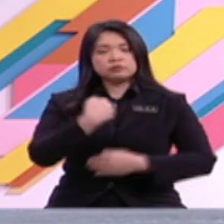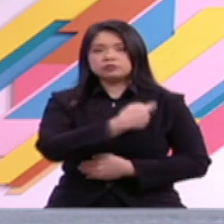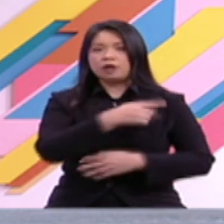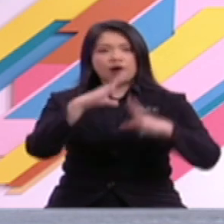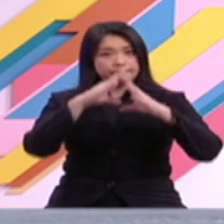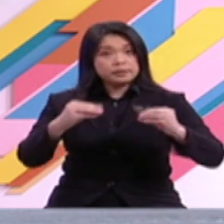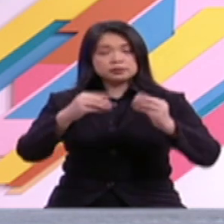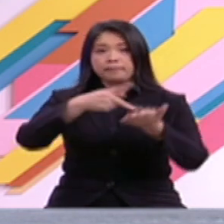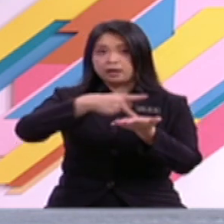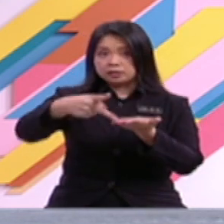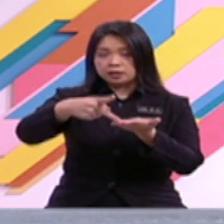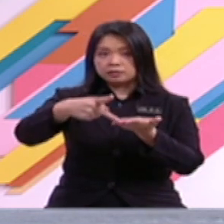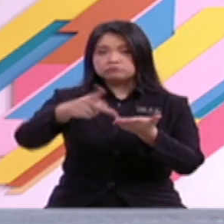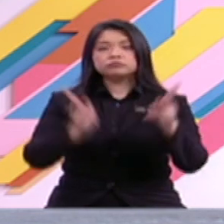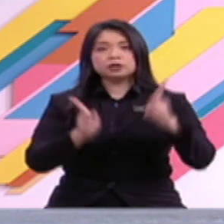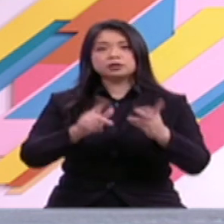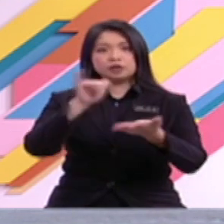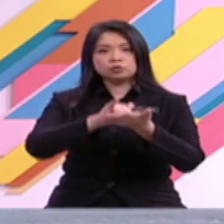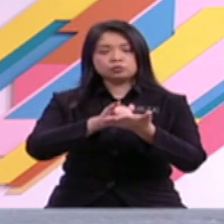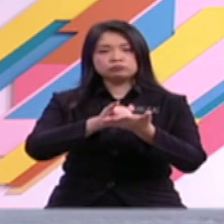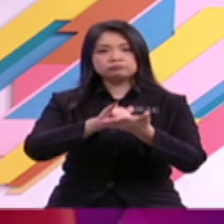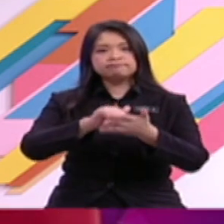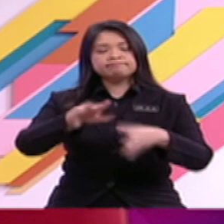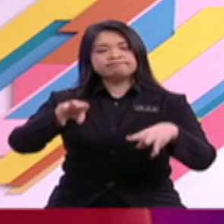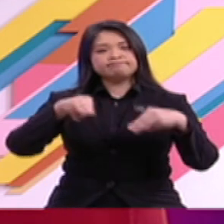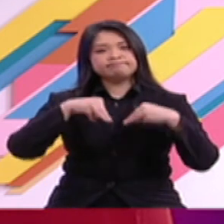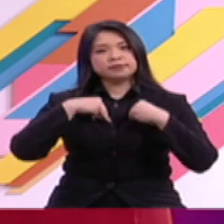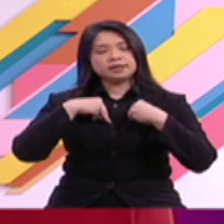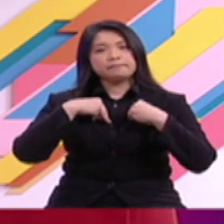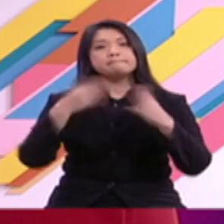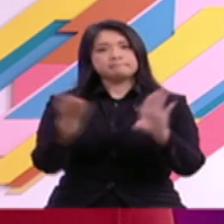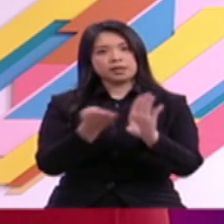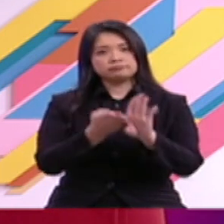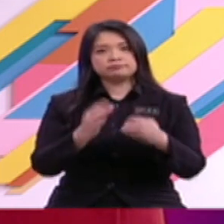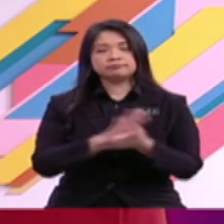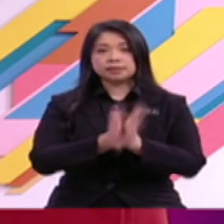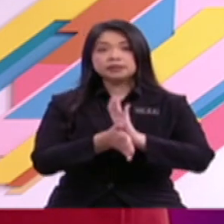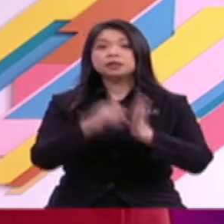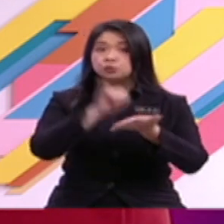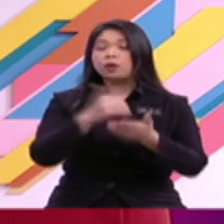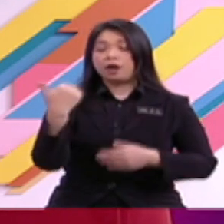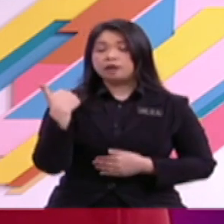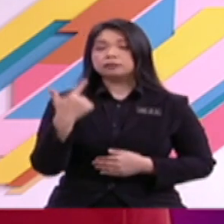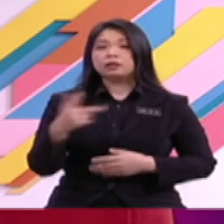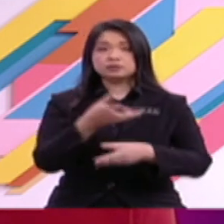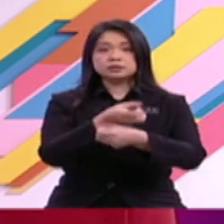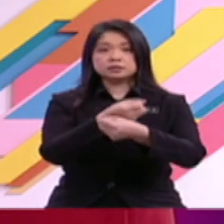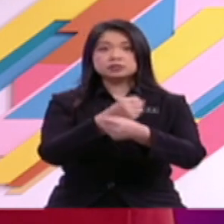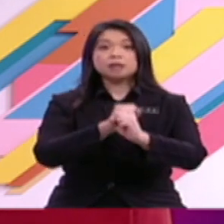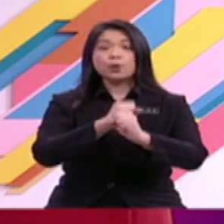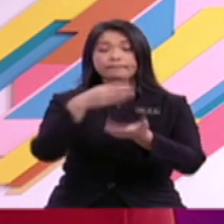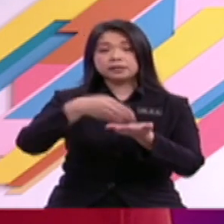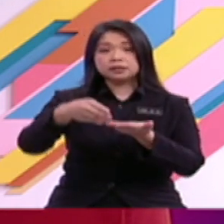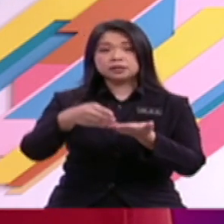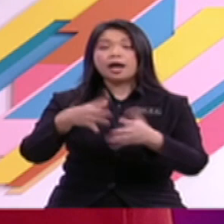milik crita itu Er pihak bengkel tentunya maksudnya pinjaman secara sewa-beli selepas Habib baya baru menjadi hak